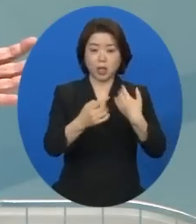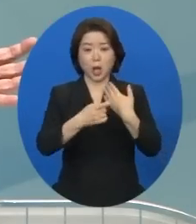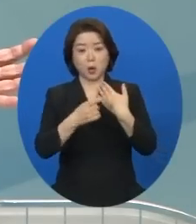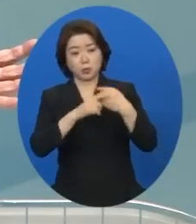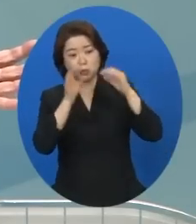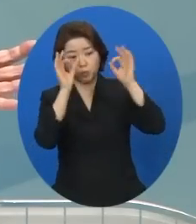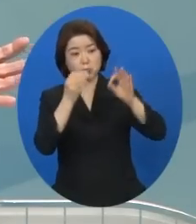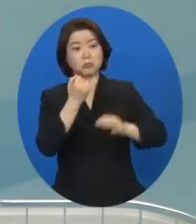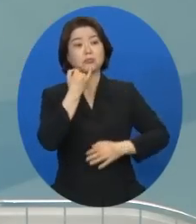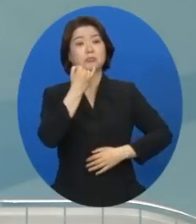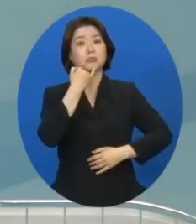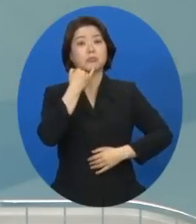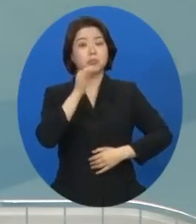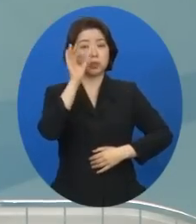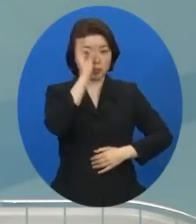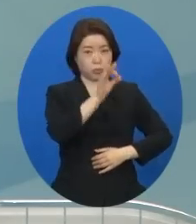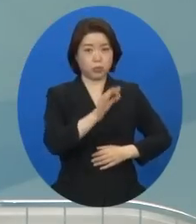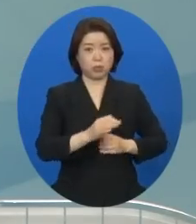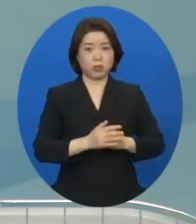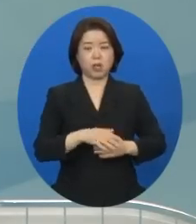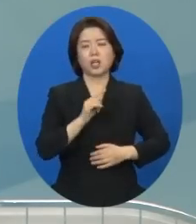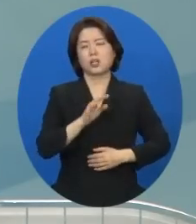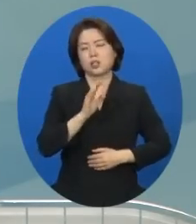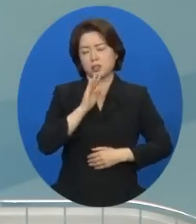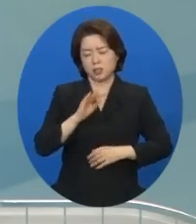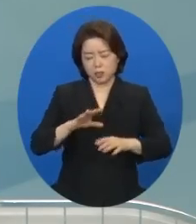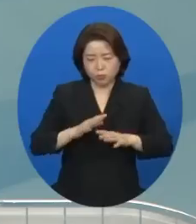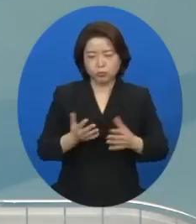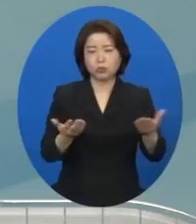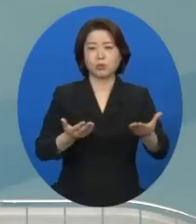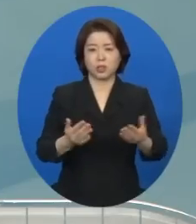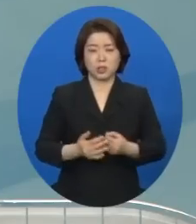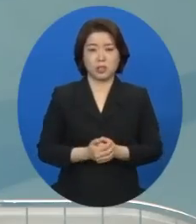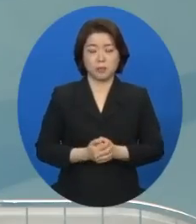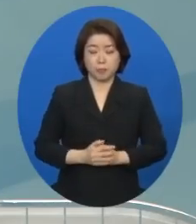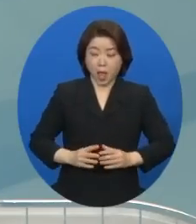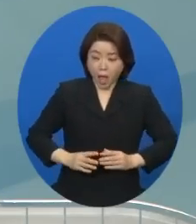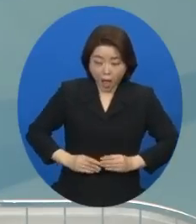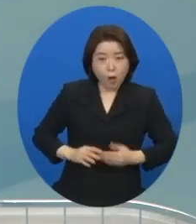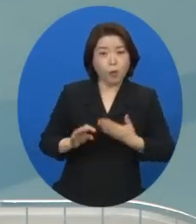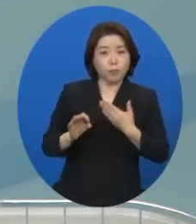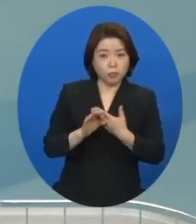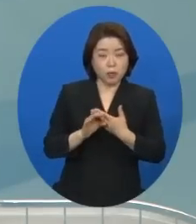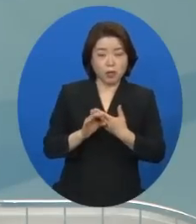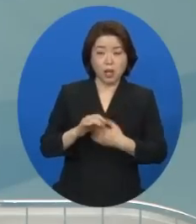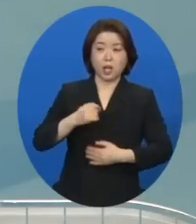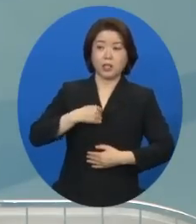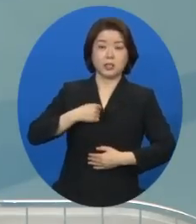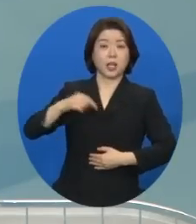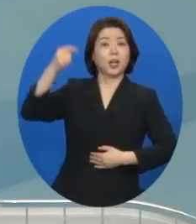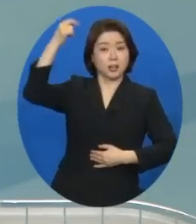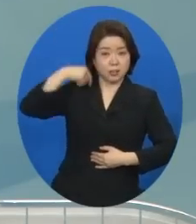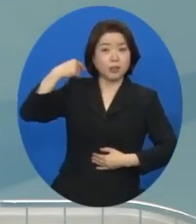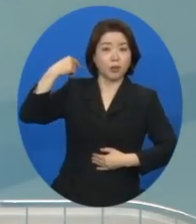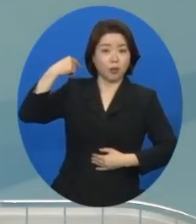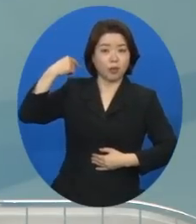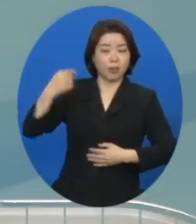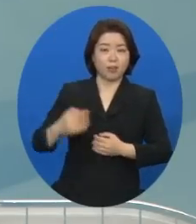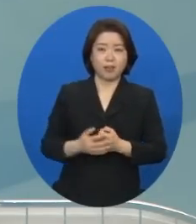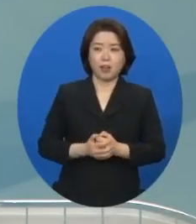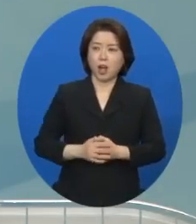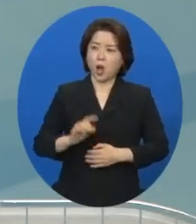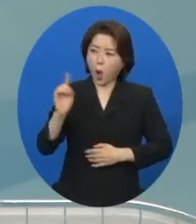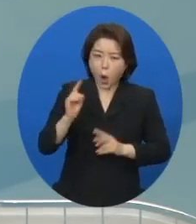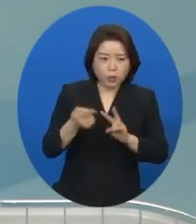있다는 거예요. 이것이 진짜 무서운 겁니다. 배가 고프면 본인이 느끼잖아요. 그러니까